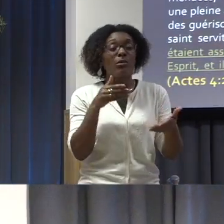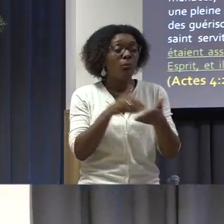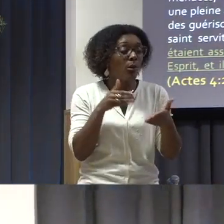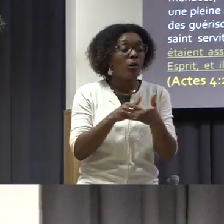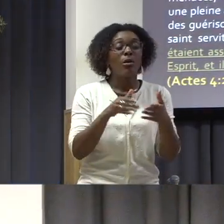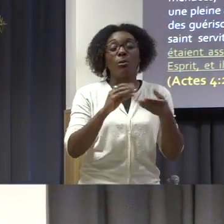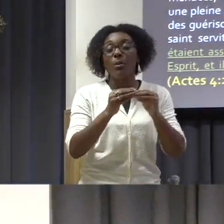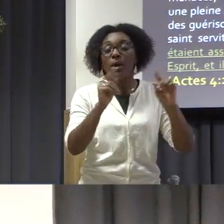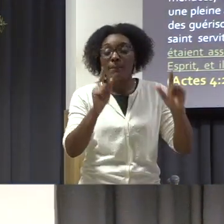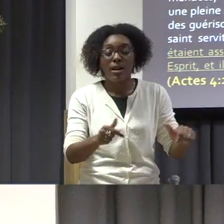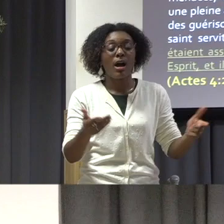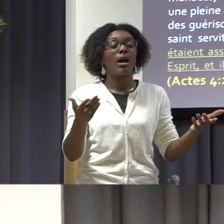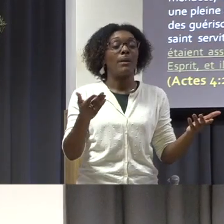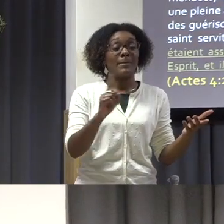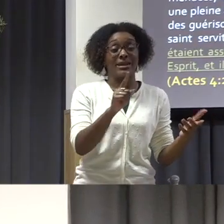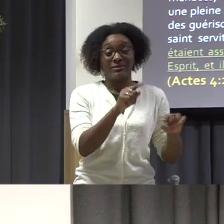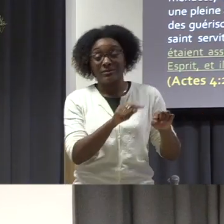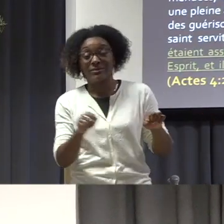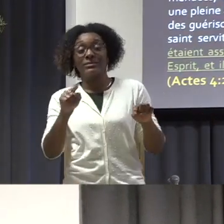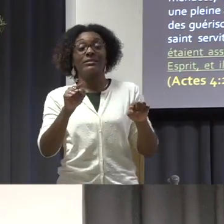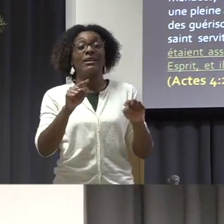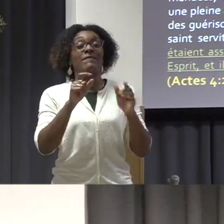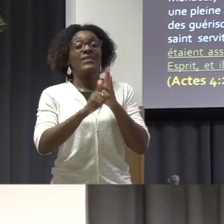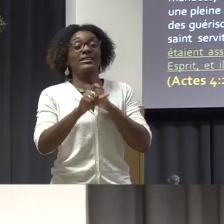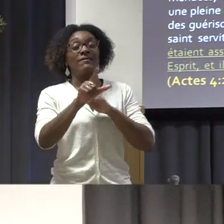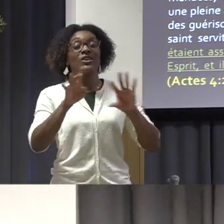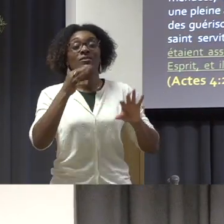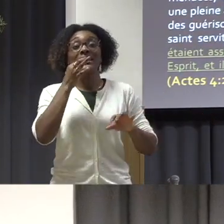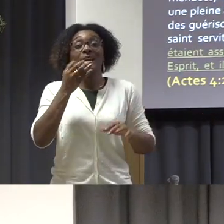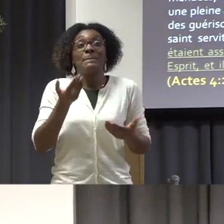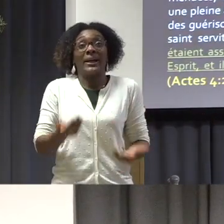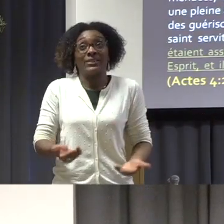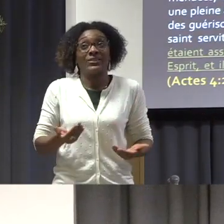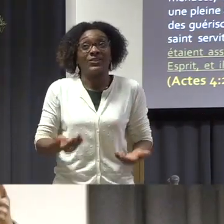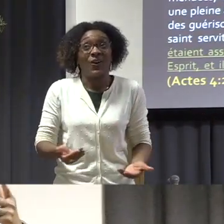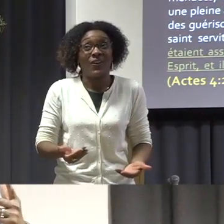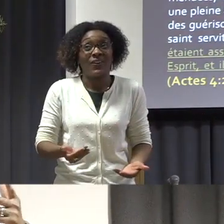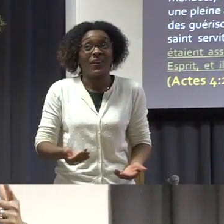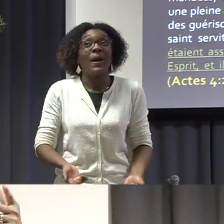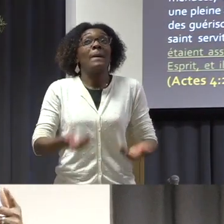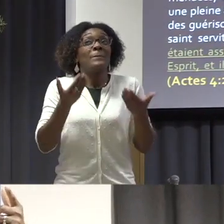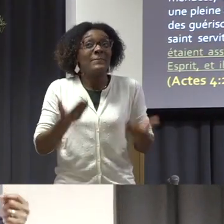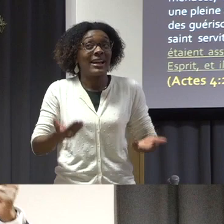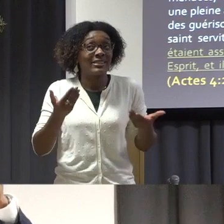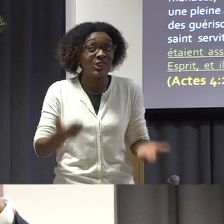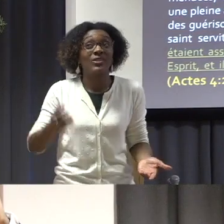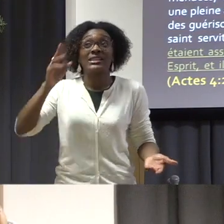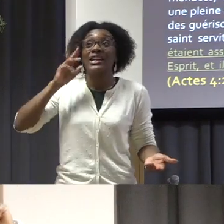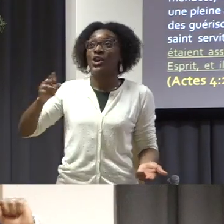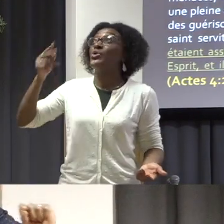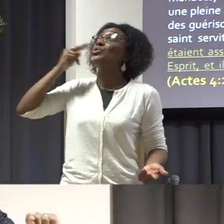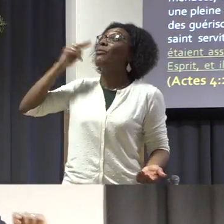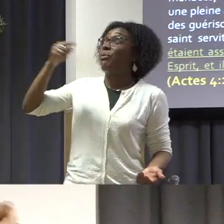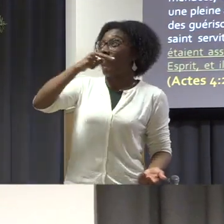problèmes mais seul maintenant qui importe elise est maintenant seigneur voient leur menace étonne